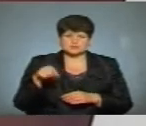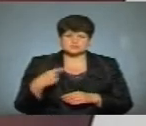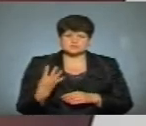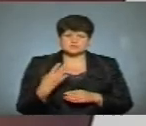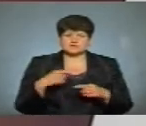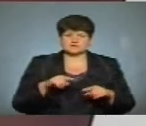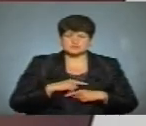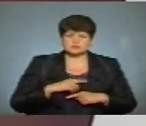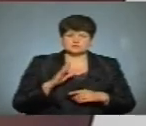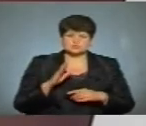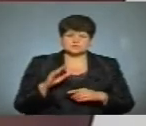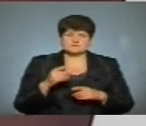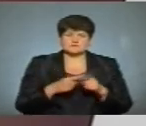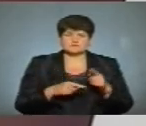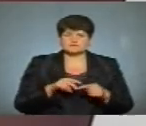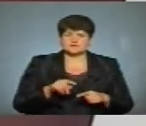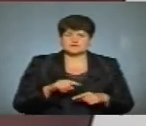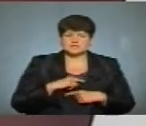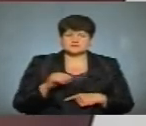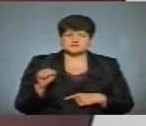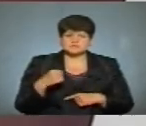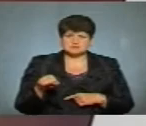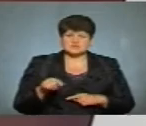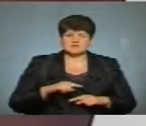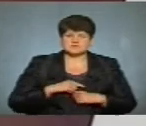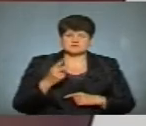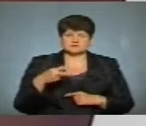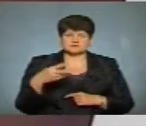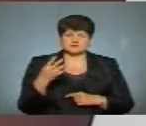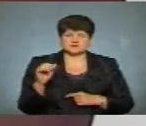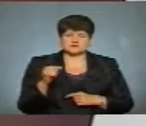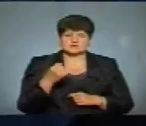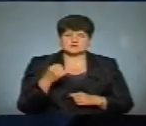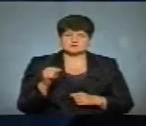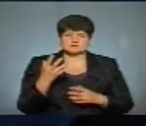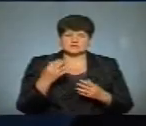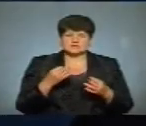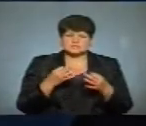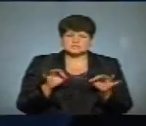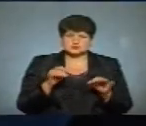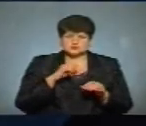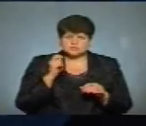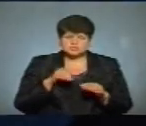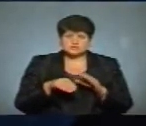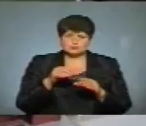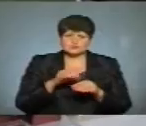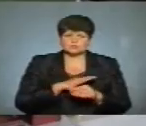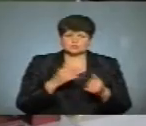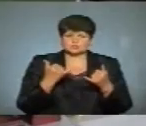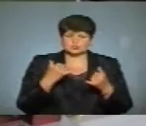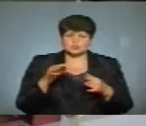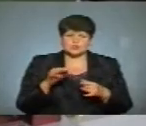липня, півфінали у серпні і фінальна гра 24 серпня у День Незалежності України. Жеребкування відбулося сьогодні в